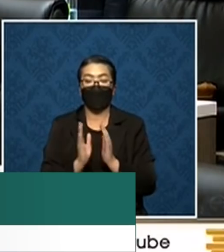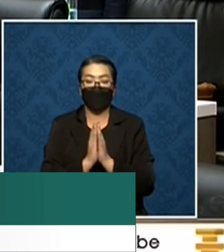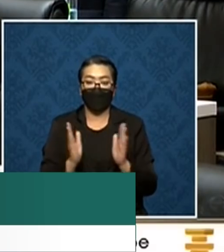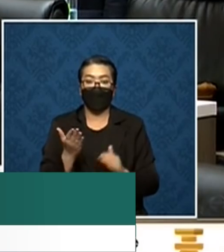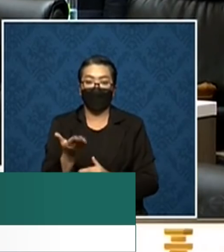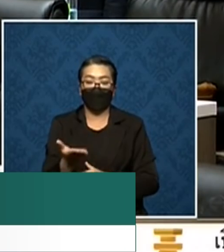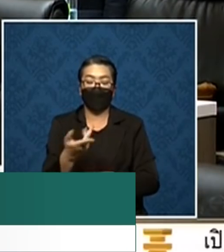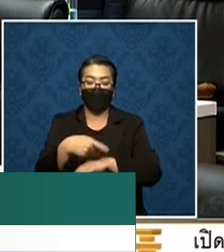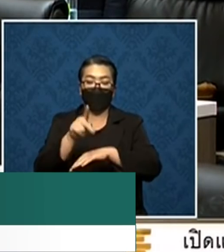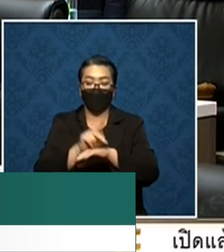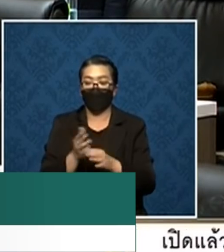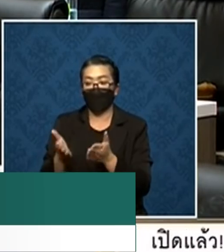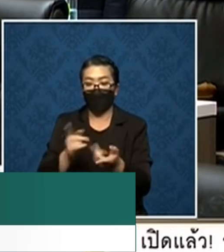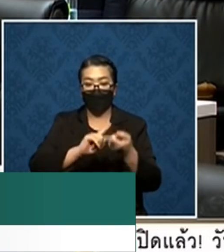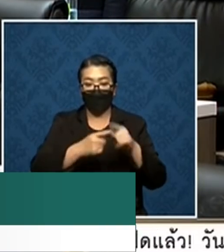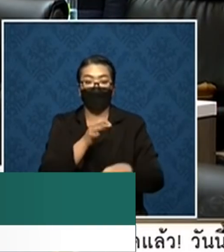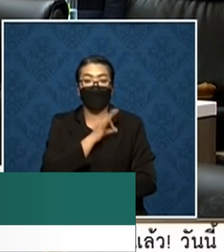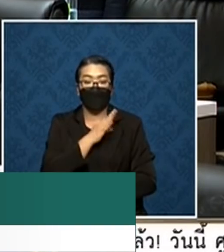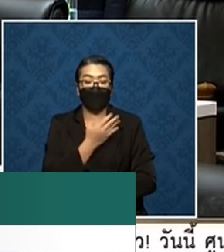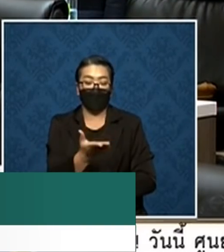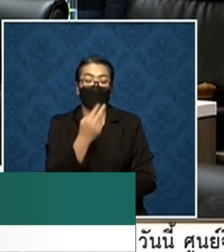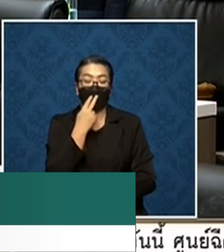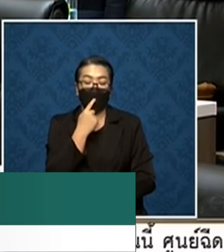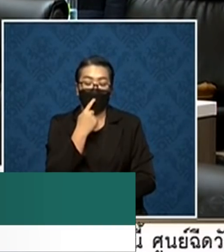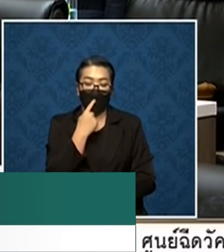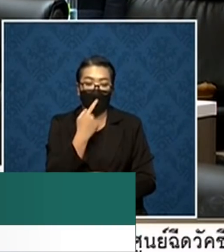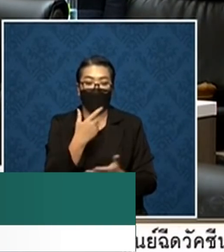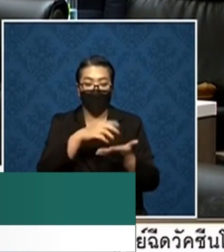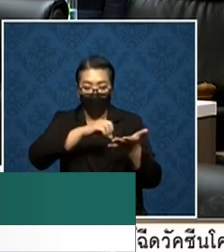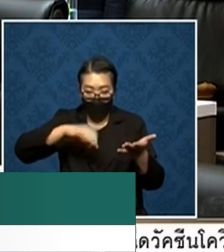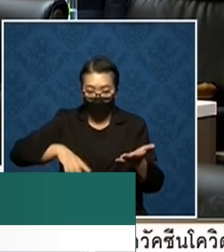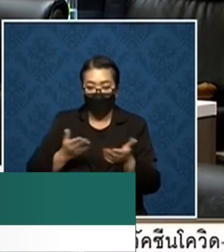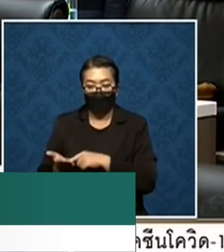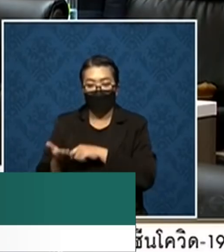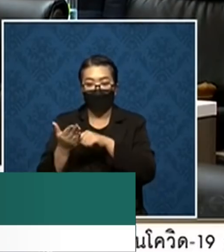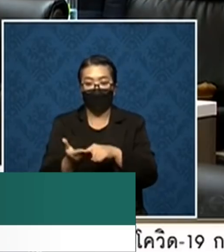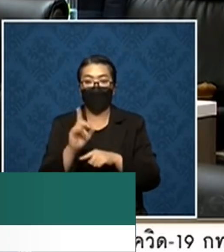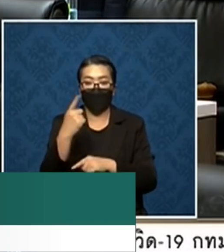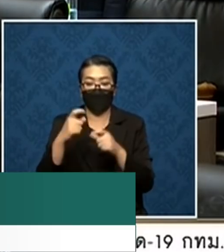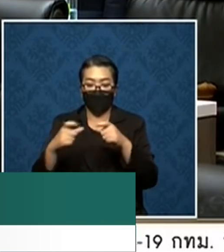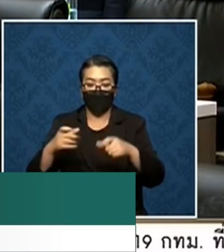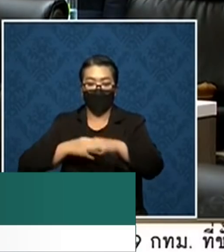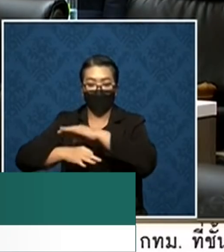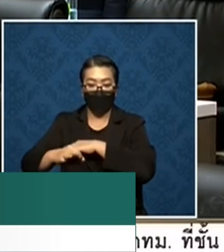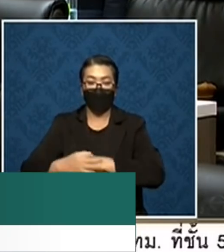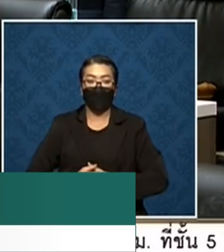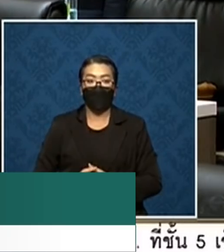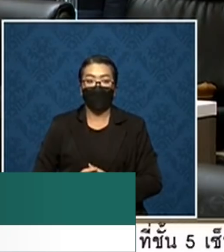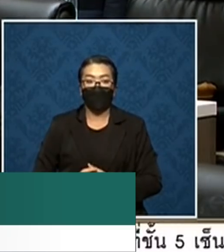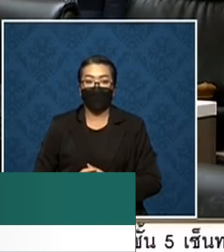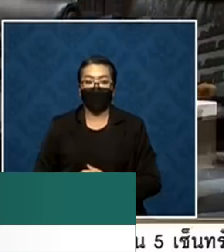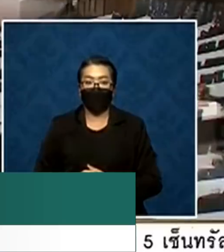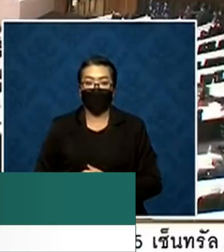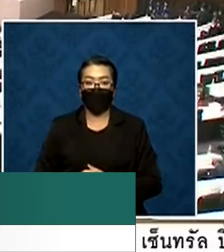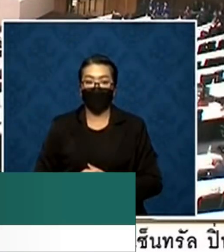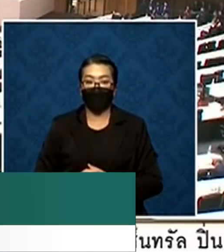ะทําให้คนได้เห็นว่ารัฐบาลควบคุมเสียงไม่ได้ใช่ไหมครับยังยืนยันวิธีนี้อยู ่ยังยืนยันวิธีนี้จนกว่าจะมีม